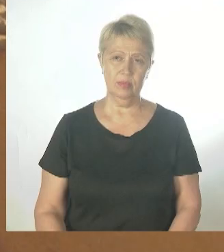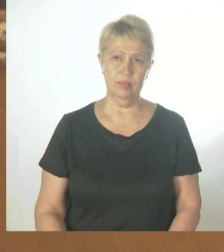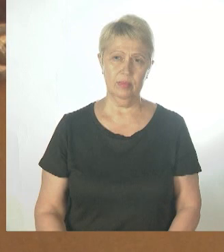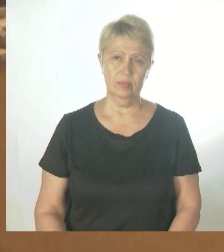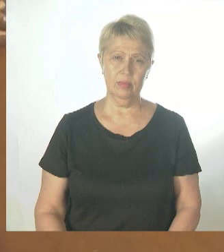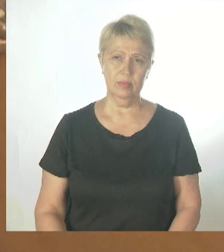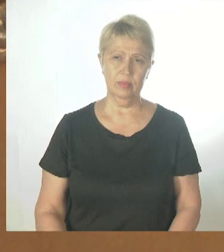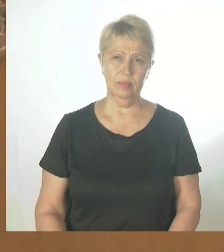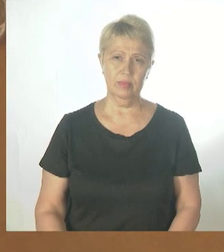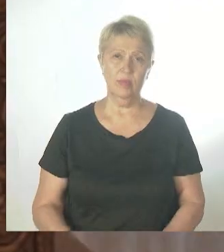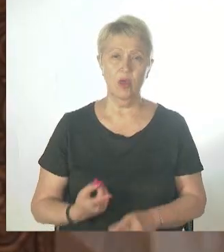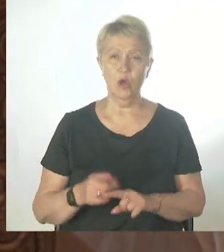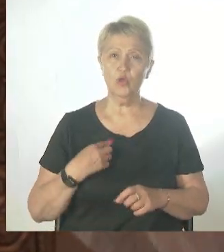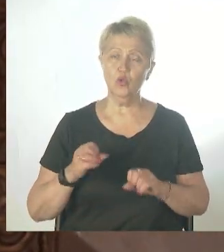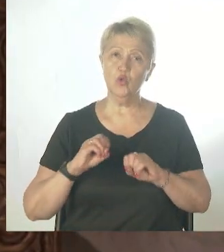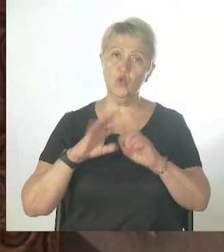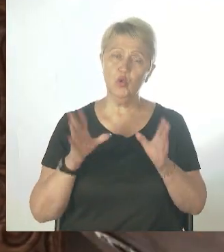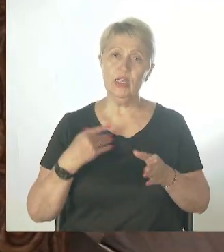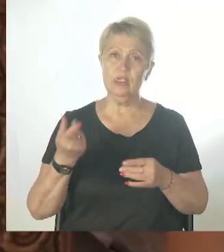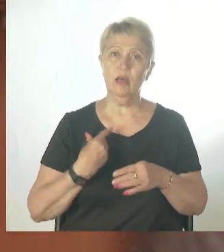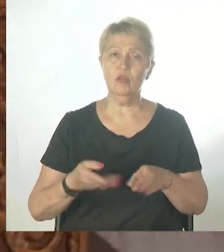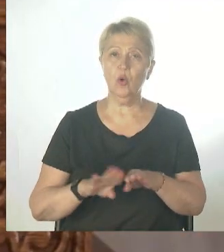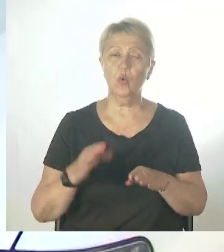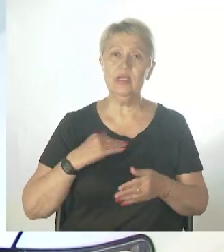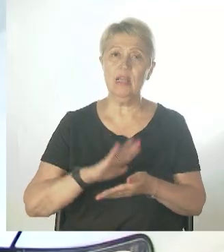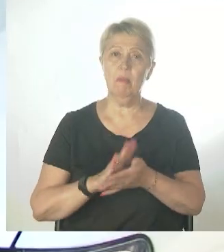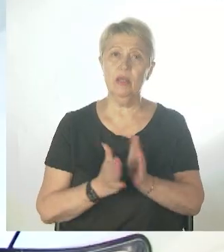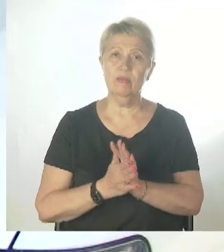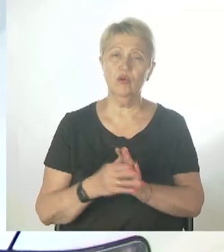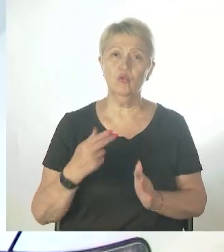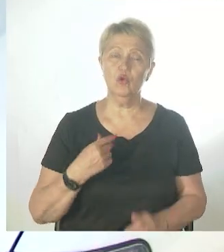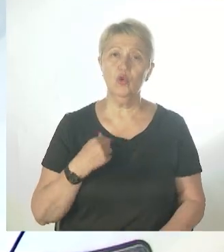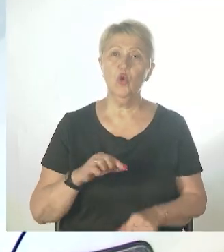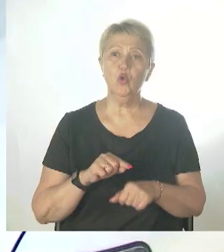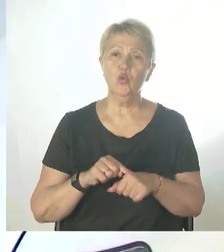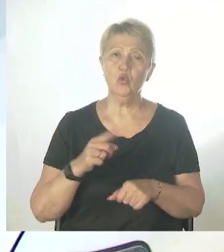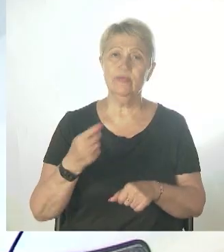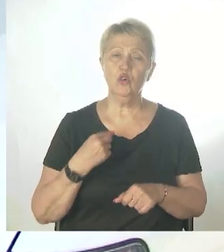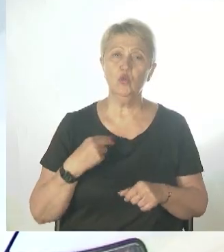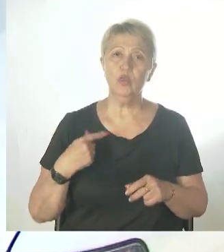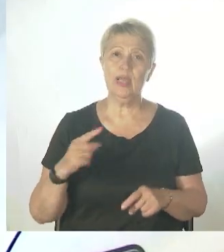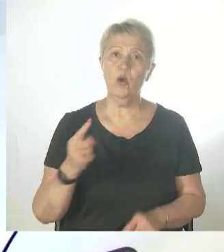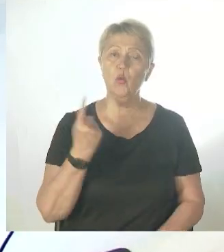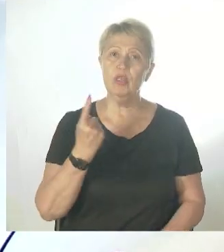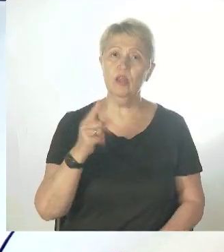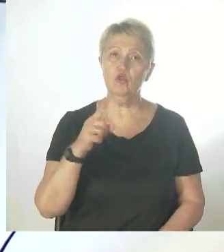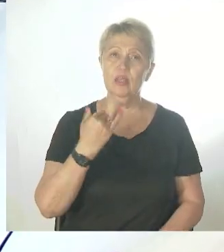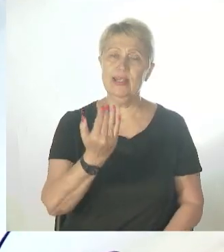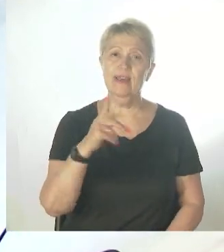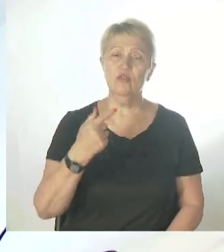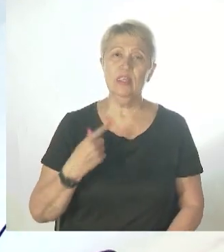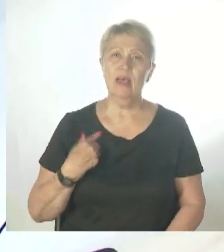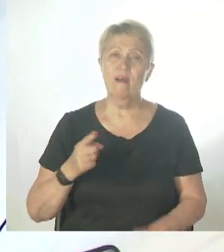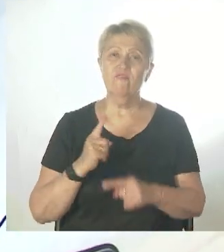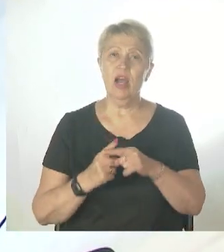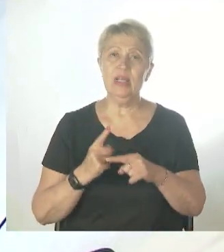Чудесное такое событие, и чувствуешь единение, единение со всеми, что ты во Христе. Не знаю, мне кажется,